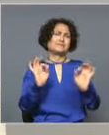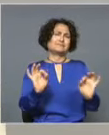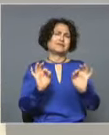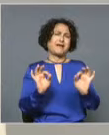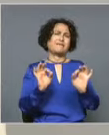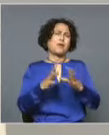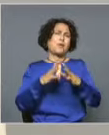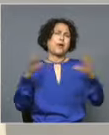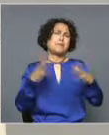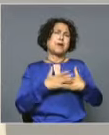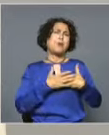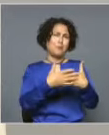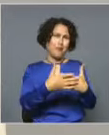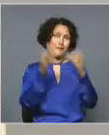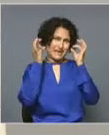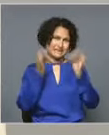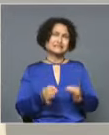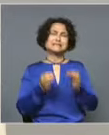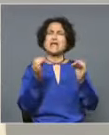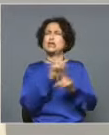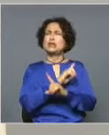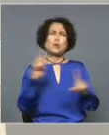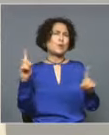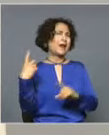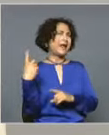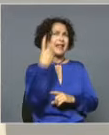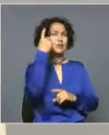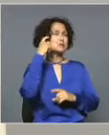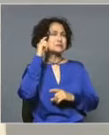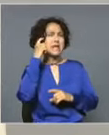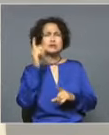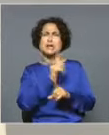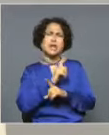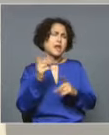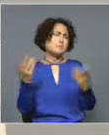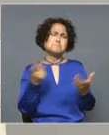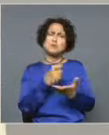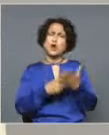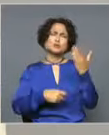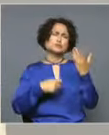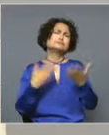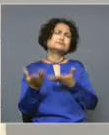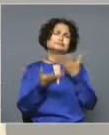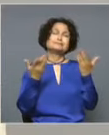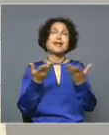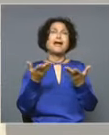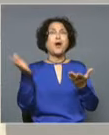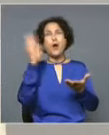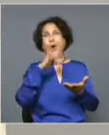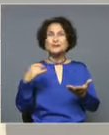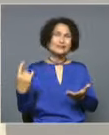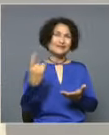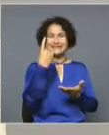истинска любов. Тя никога не е еднозначна, никога не тече просто. Да си кажем още веднъж